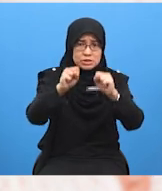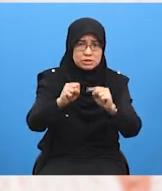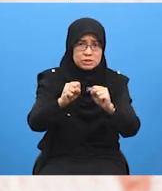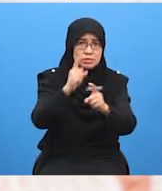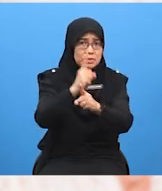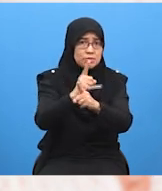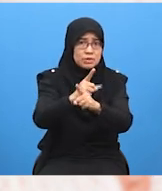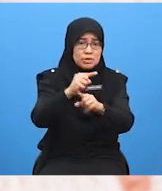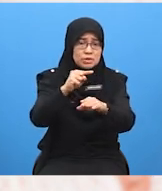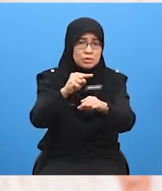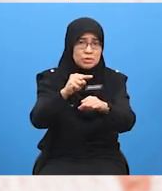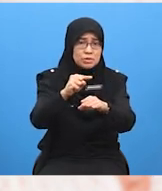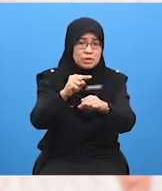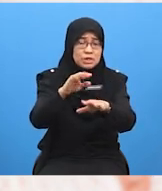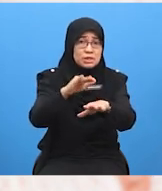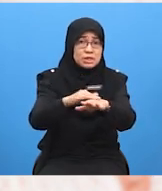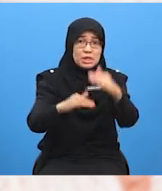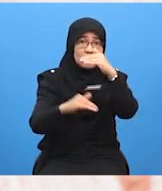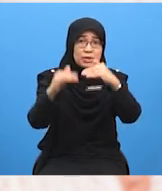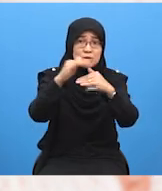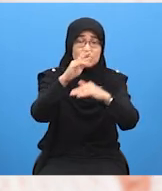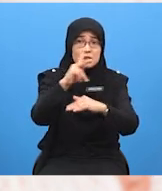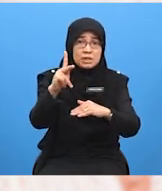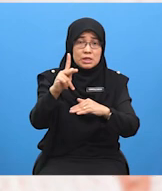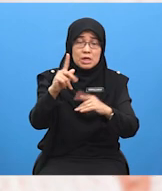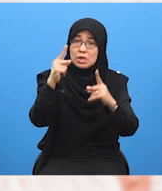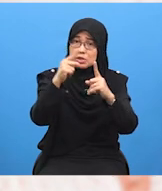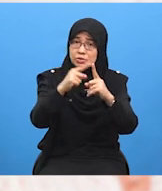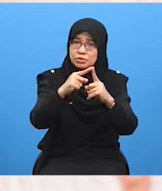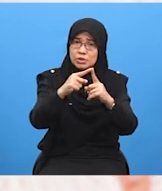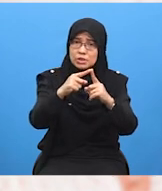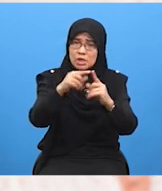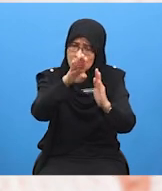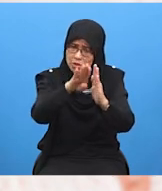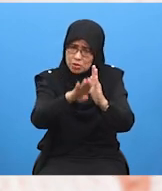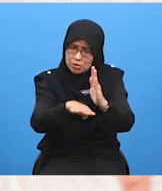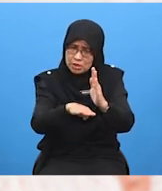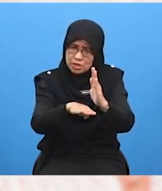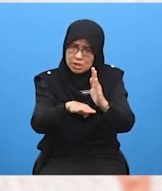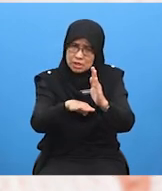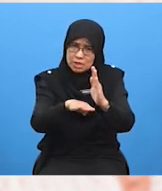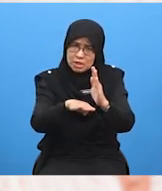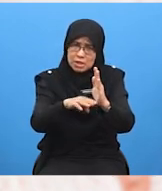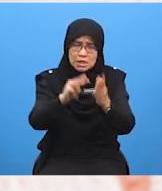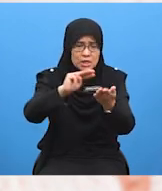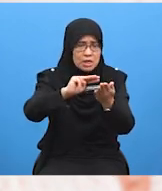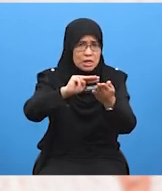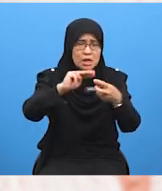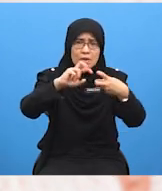dibangunkan. Ianya bagi mengurangkan masalah kerosakan pada komponen yang akan dipasang.